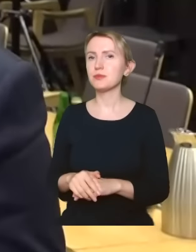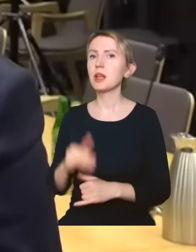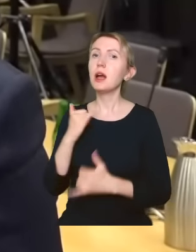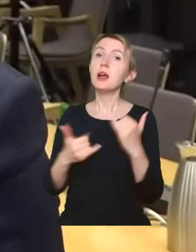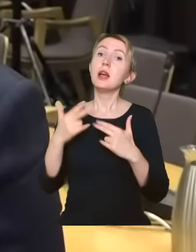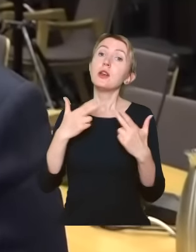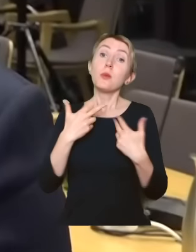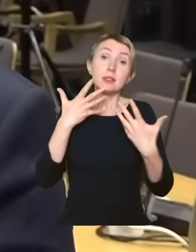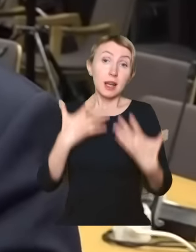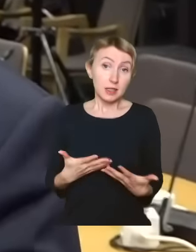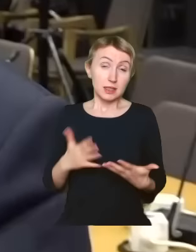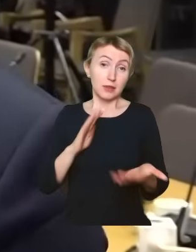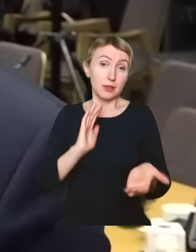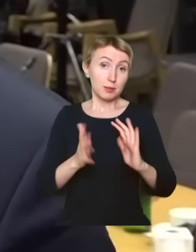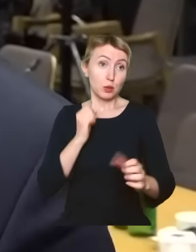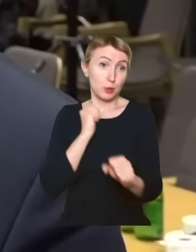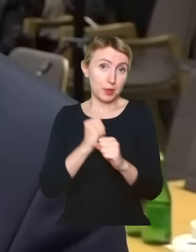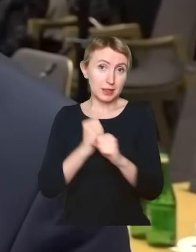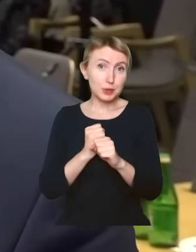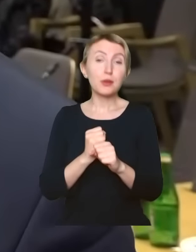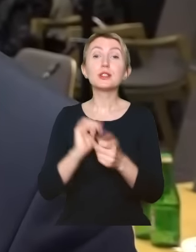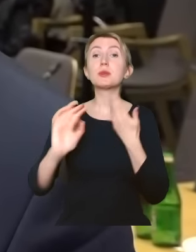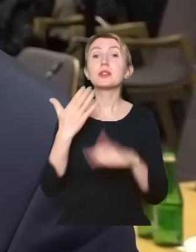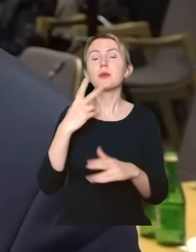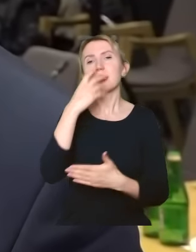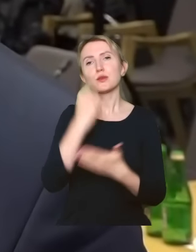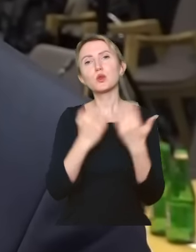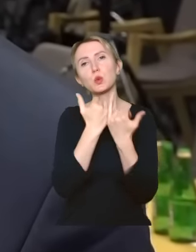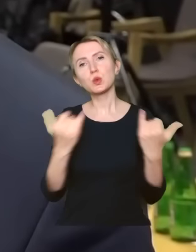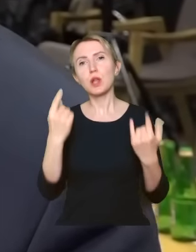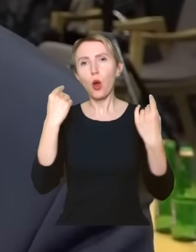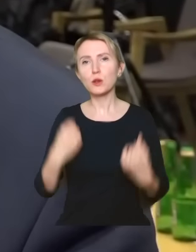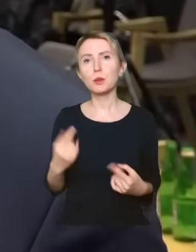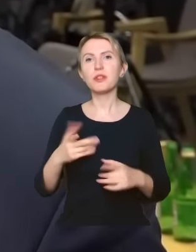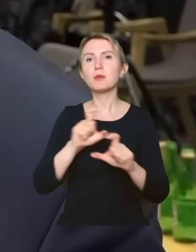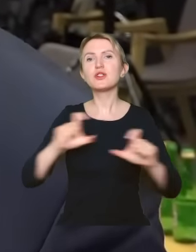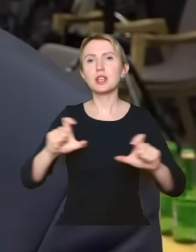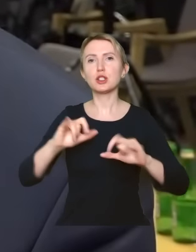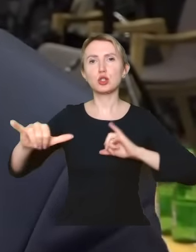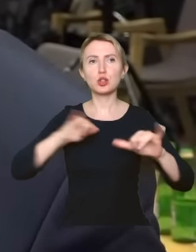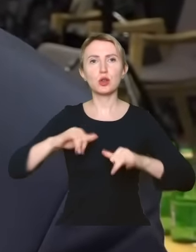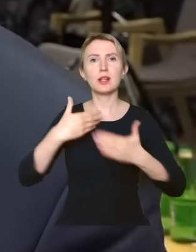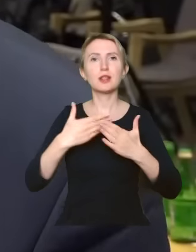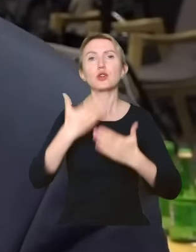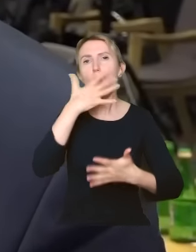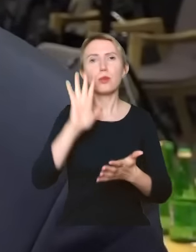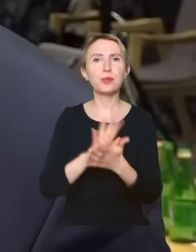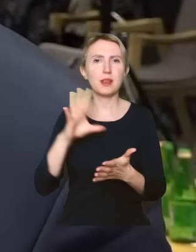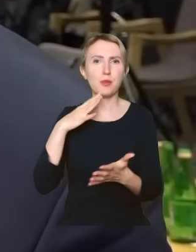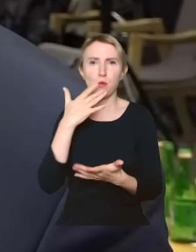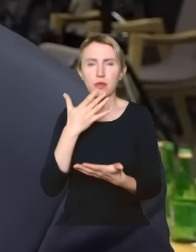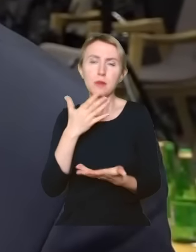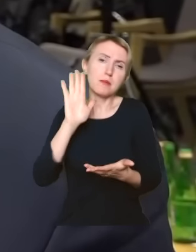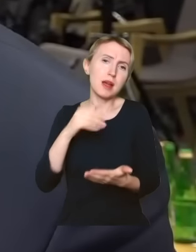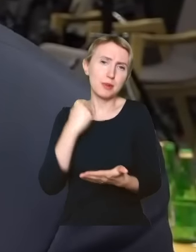chciała właśnie tak procedować, żeby wzywać na świadków różne osoby, które były w tamtym czasie w rządzie za to, że wyrażały swoją opinię taką czy inną, ma oczywiście do